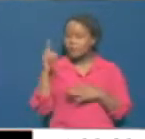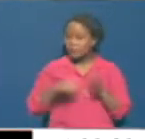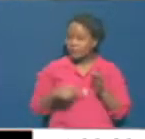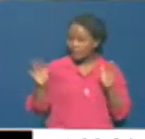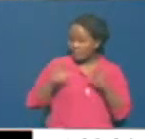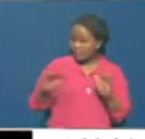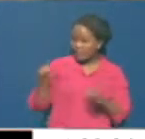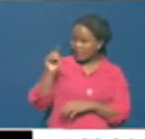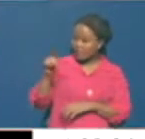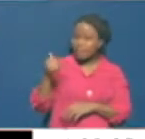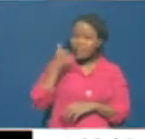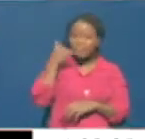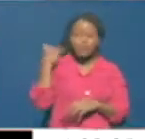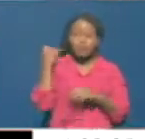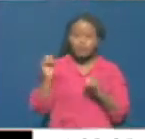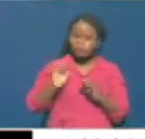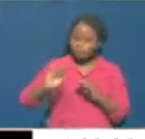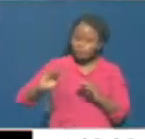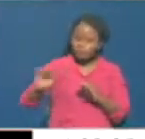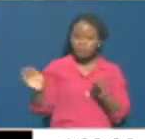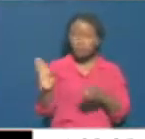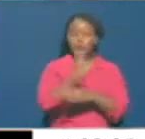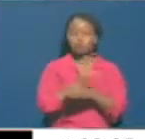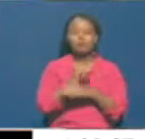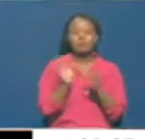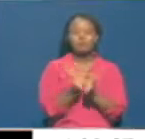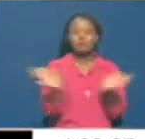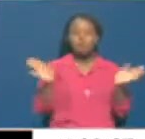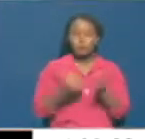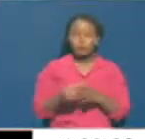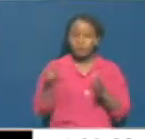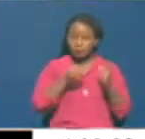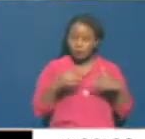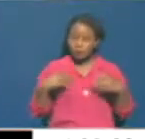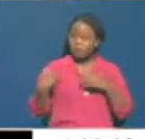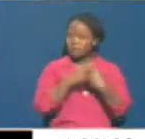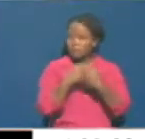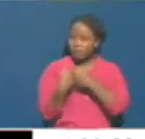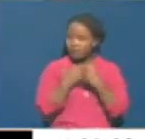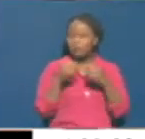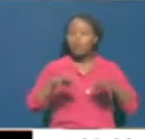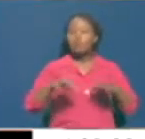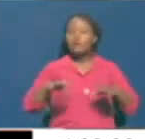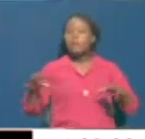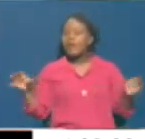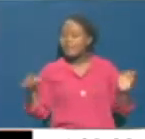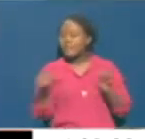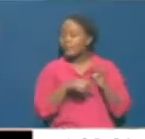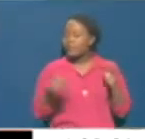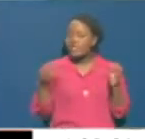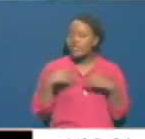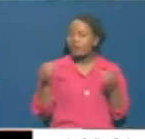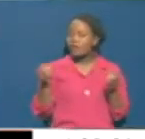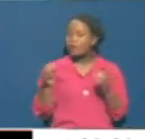set aside for public use. Tuko na shida ya soko. Soko hapa kampi ya moto haitoshi kwa sababu ya ambao tunayo hapa kampi ya moto Rajuera ni